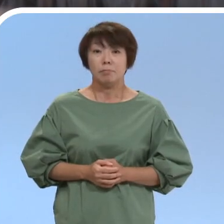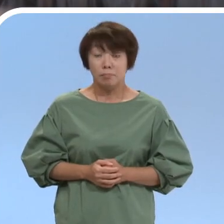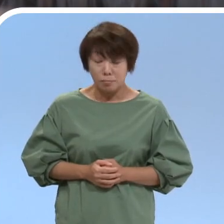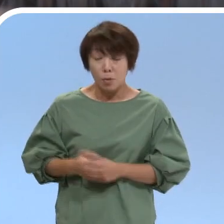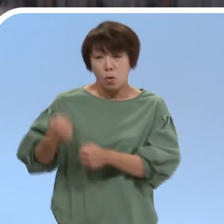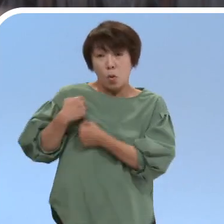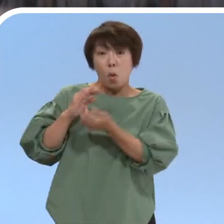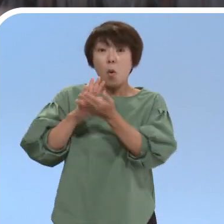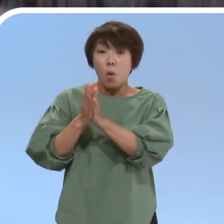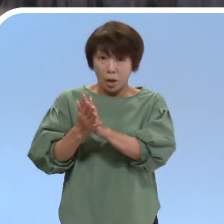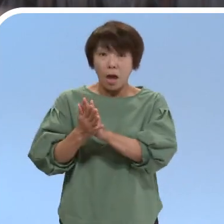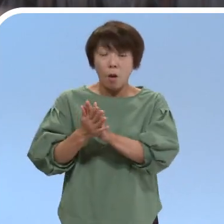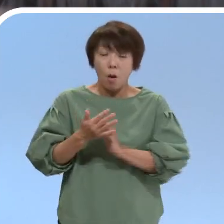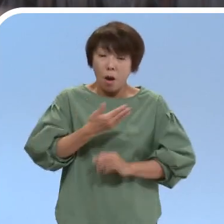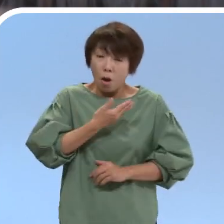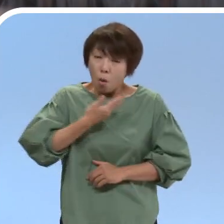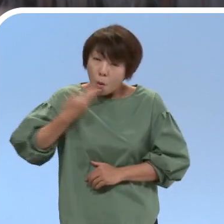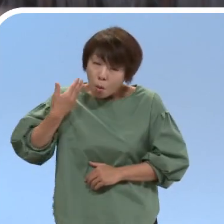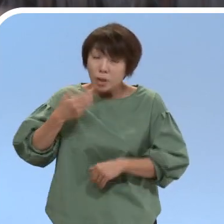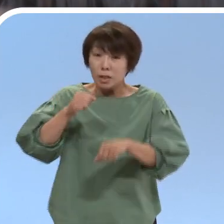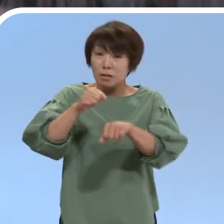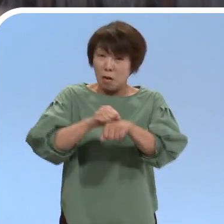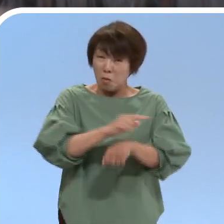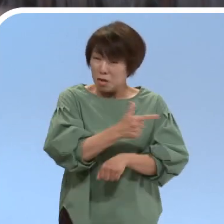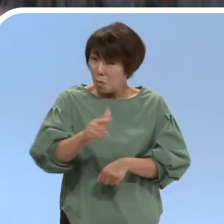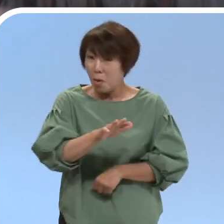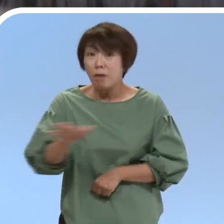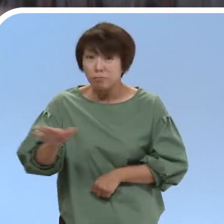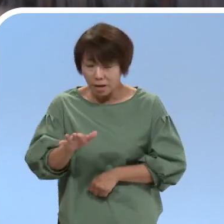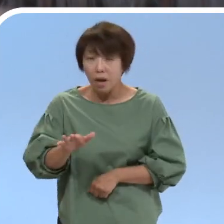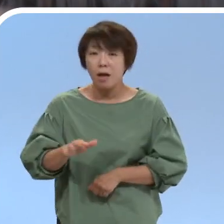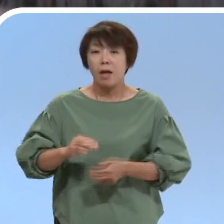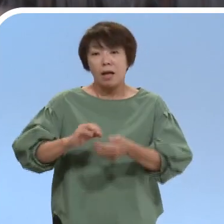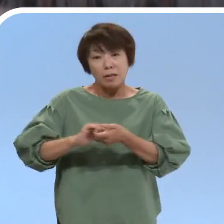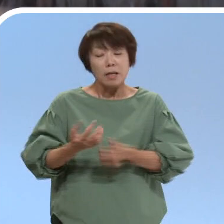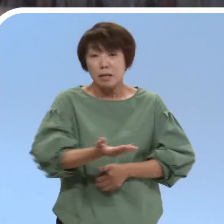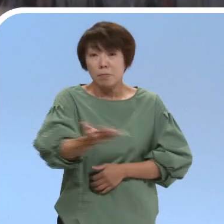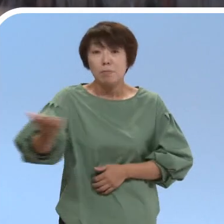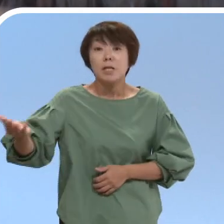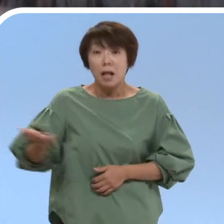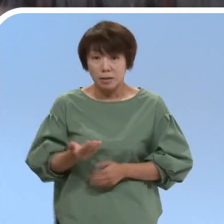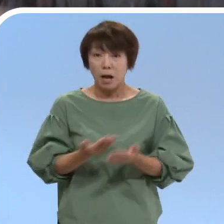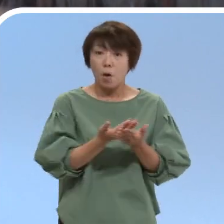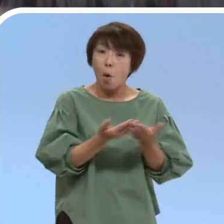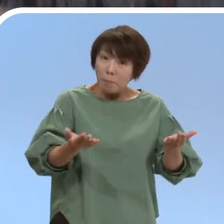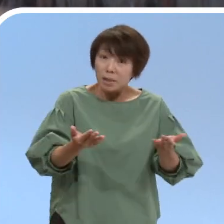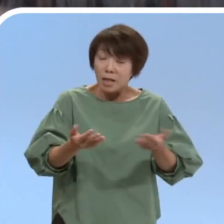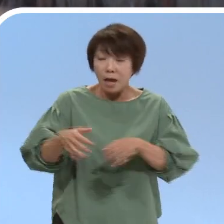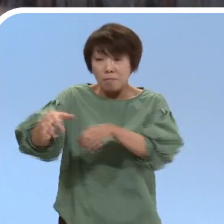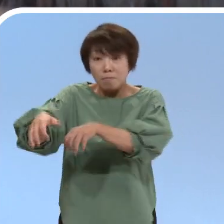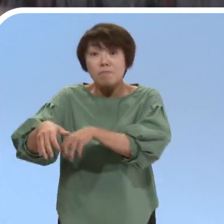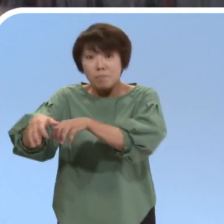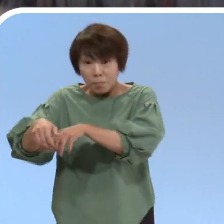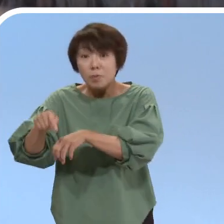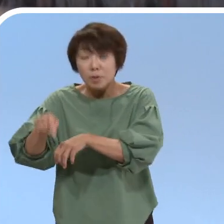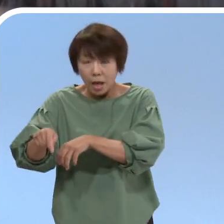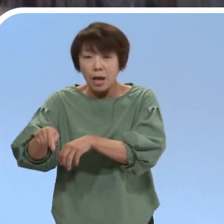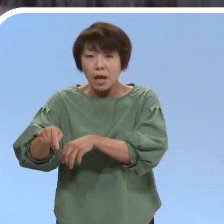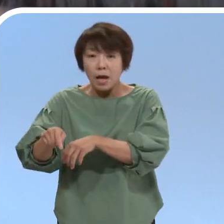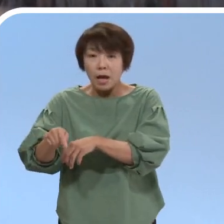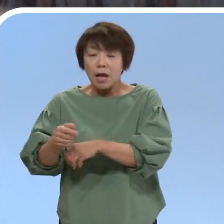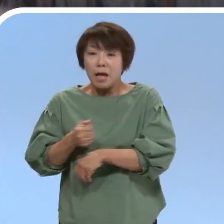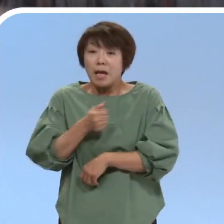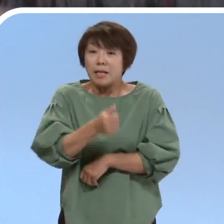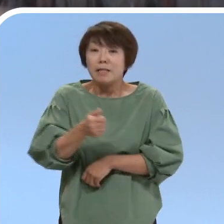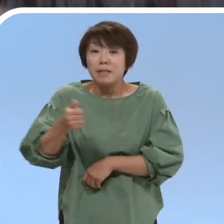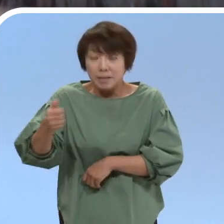いや、兵庫県はうまいもんの宝庫ですね。ぜひ皆さんもお店で、そして産地でこの県産